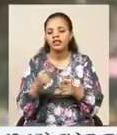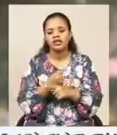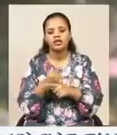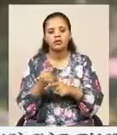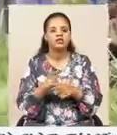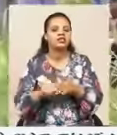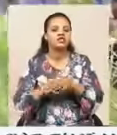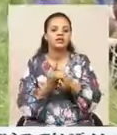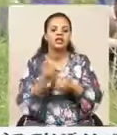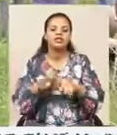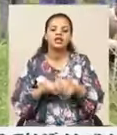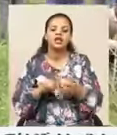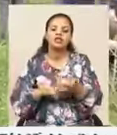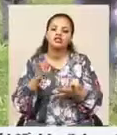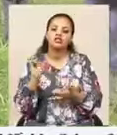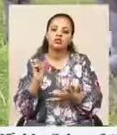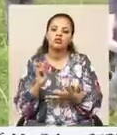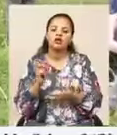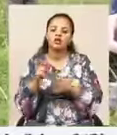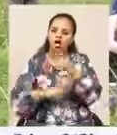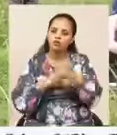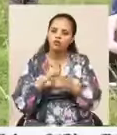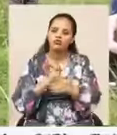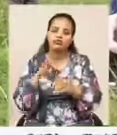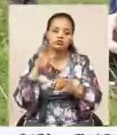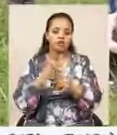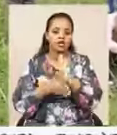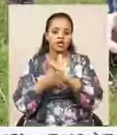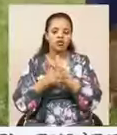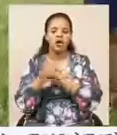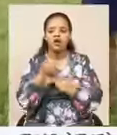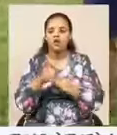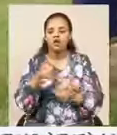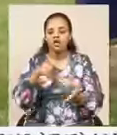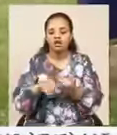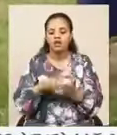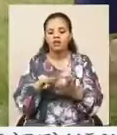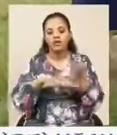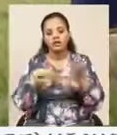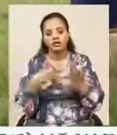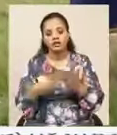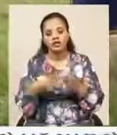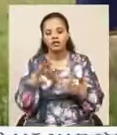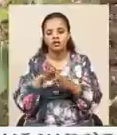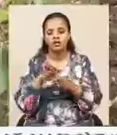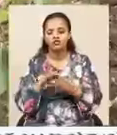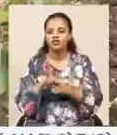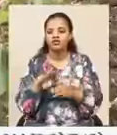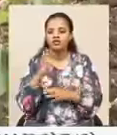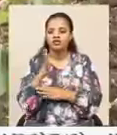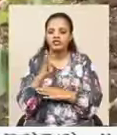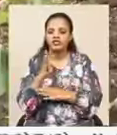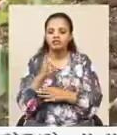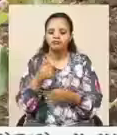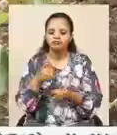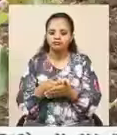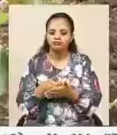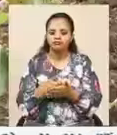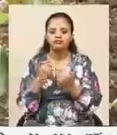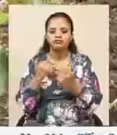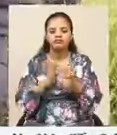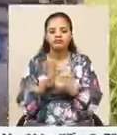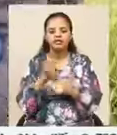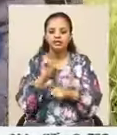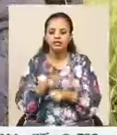ተግባር ከተጀመረ ጊዜ አንስቶ በየዓመቱ በሚከናወነው የአረንጓዴ አሻራ መርሃ ግብር የተከሉት ችግኝ ለጽድቀት እንዲበቃ